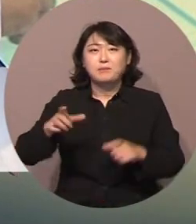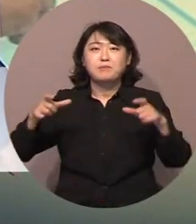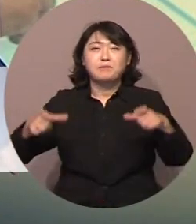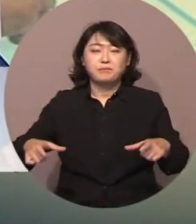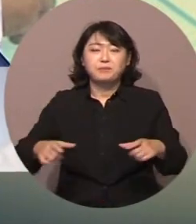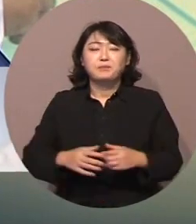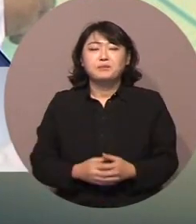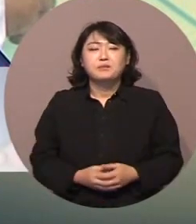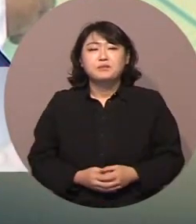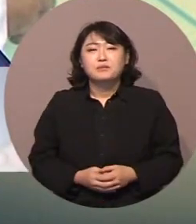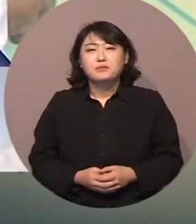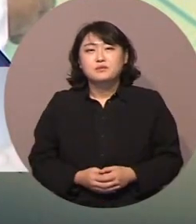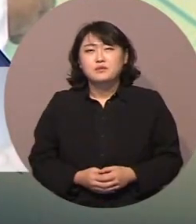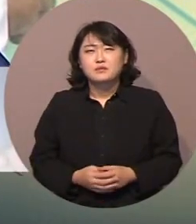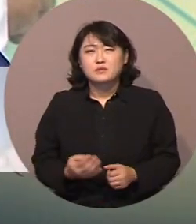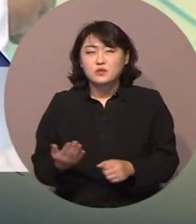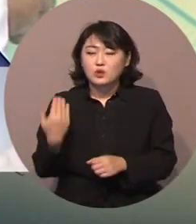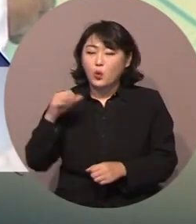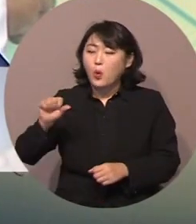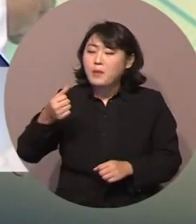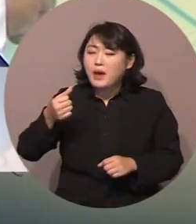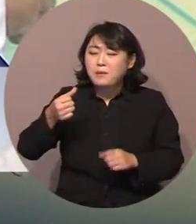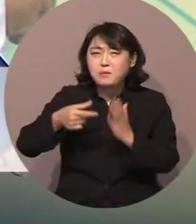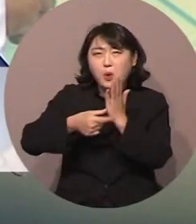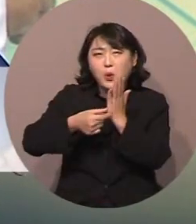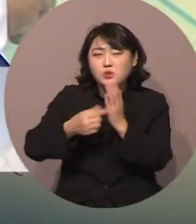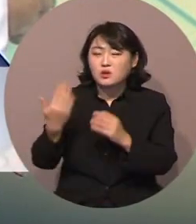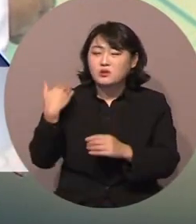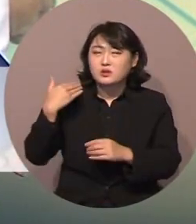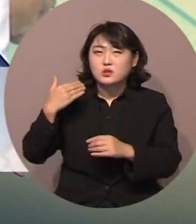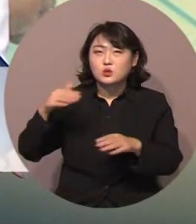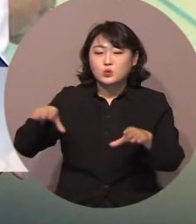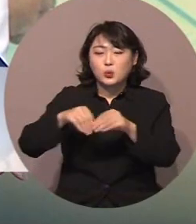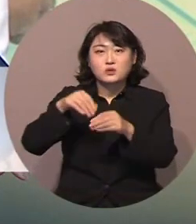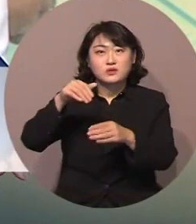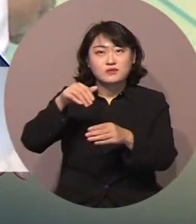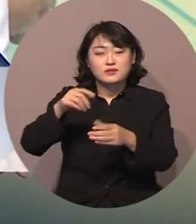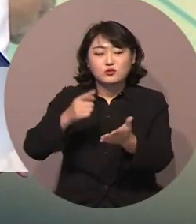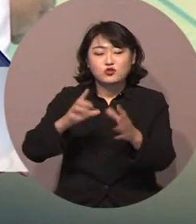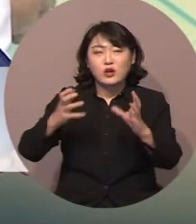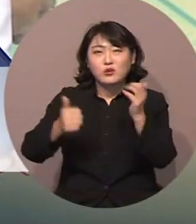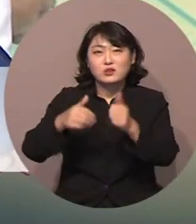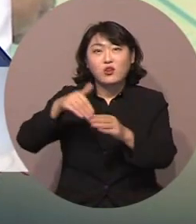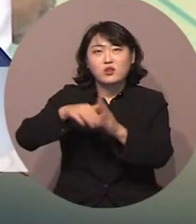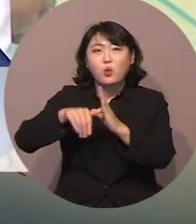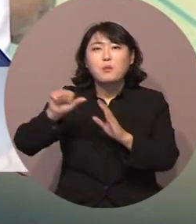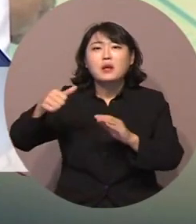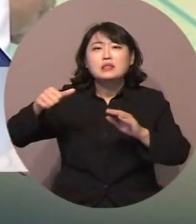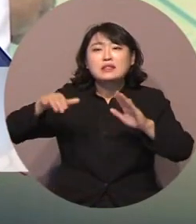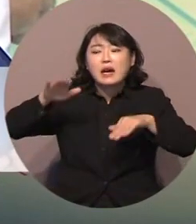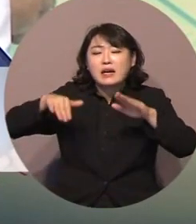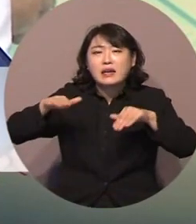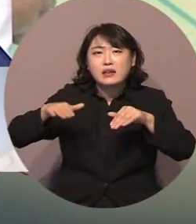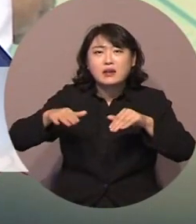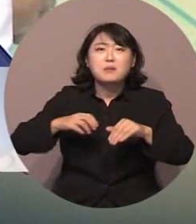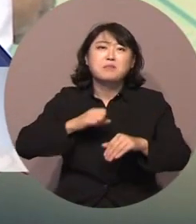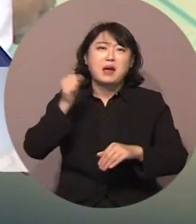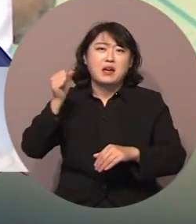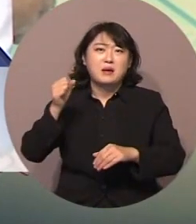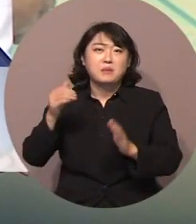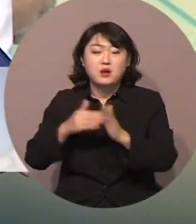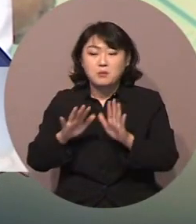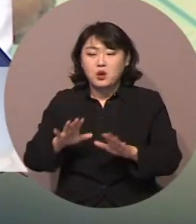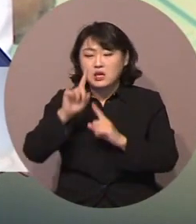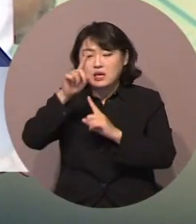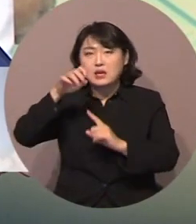지난 총선에서 500표 차 박빙 승부가 펼쳐진 아산 갑 지역은 현역 이명수 의원의 불출마로